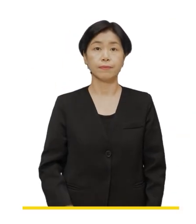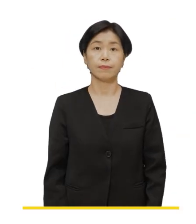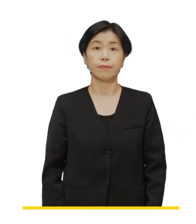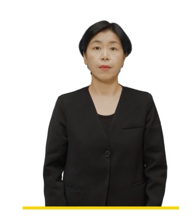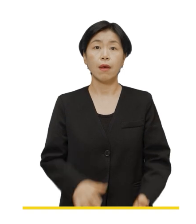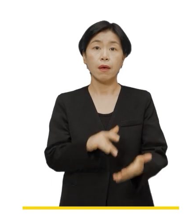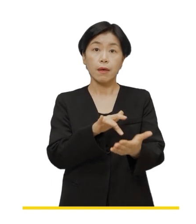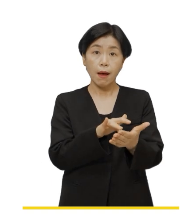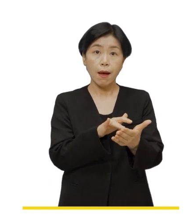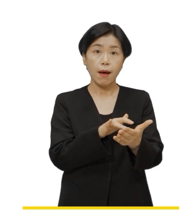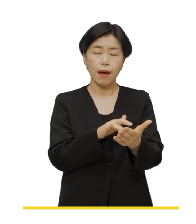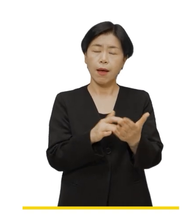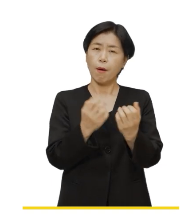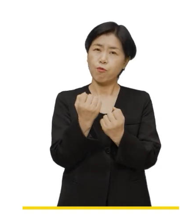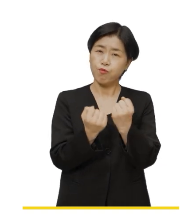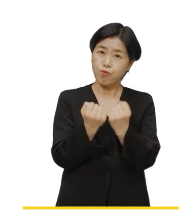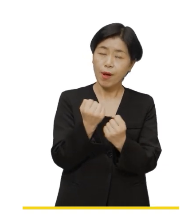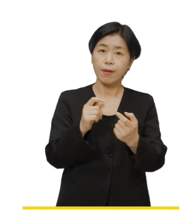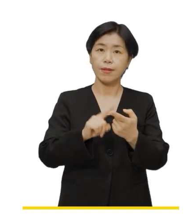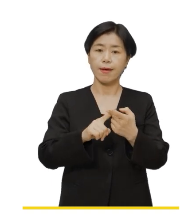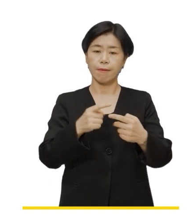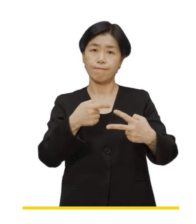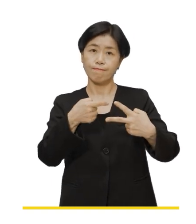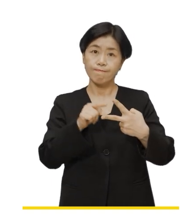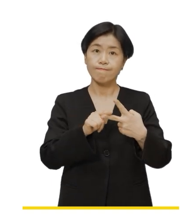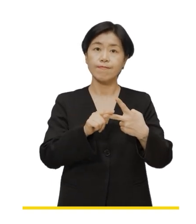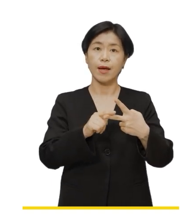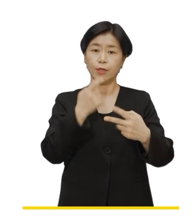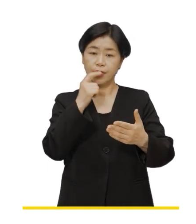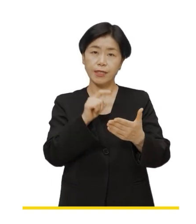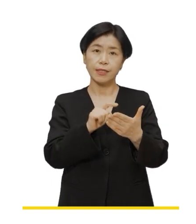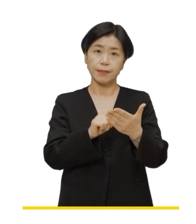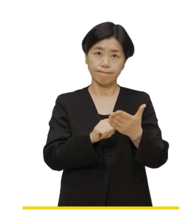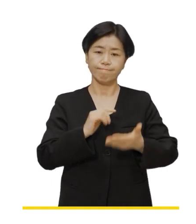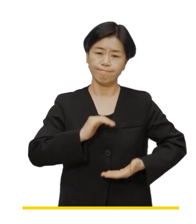한국의약품안전관리원은 의약품을 누구나 쉽게 이해하고